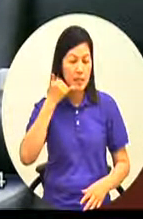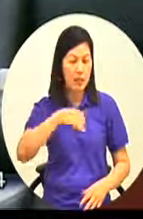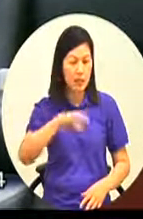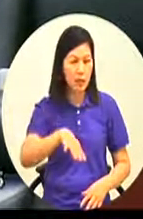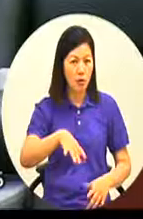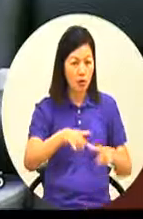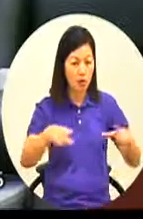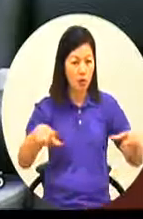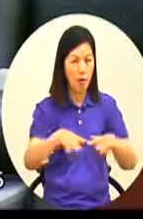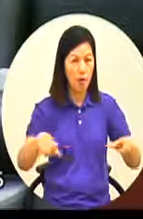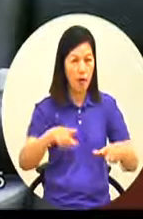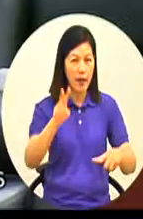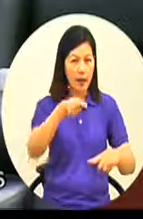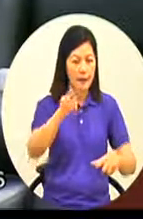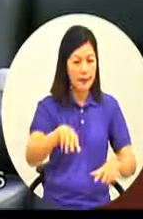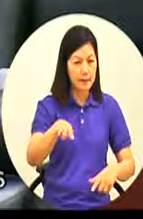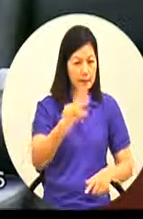是